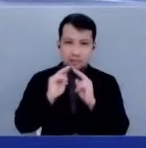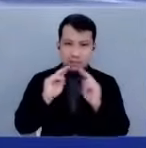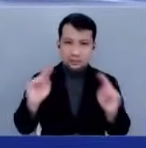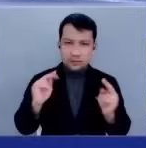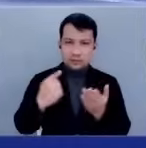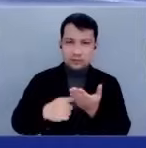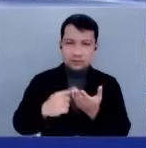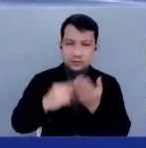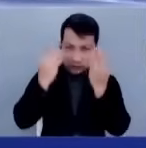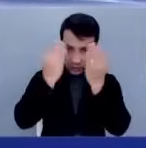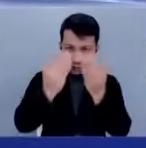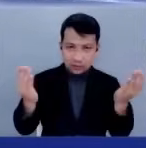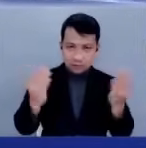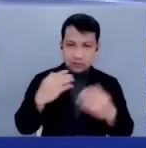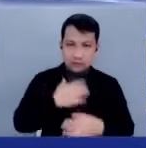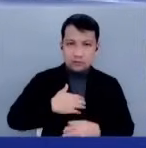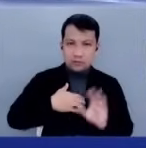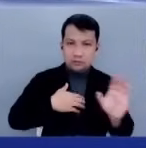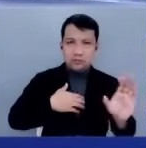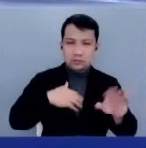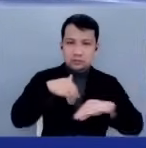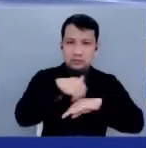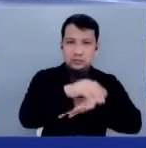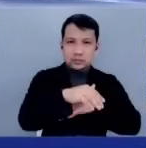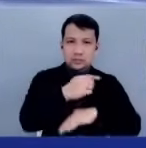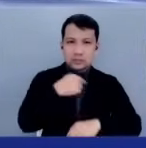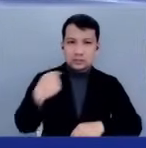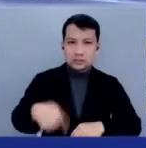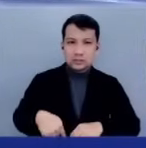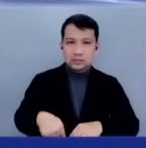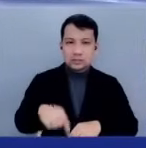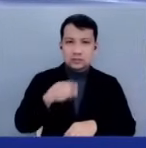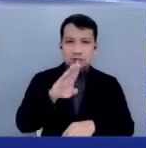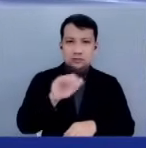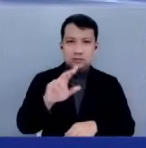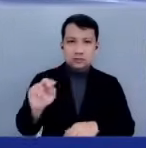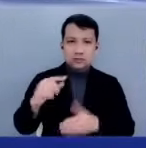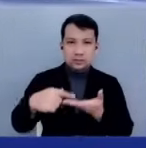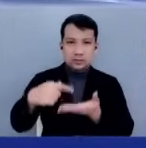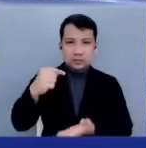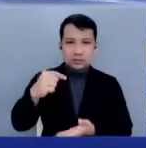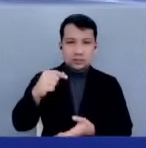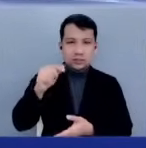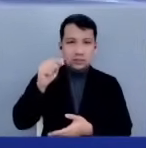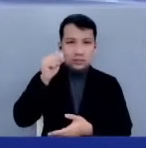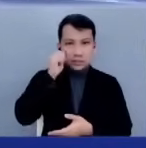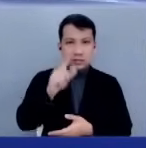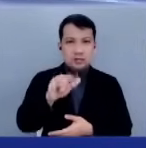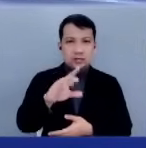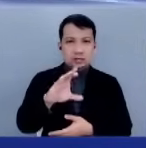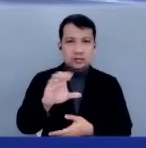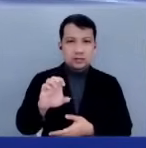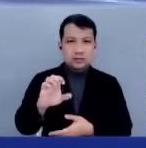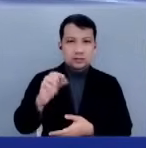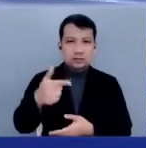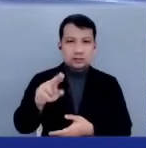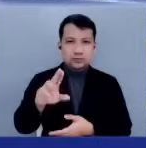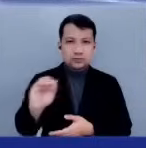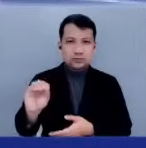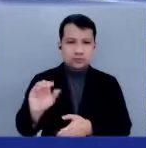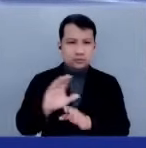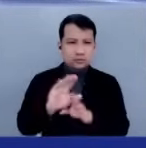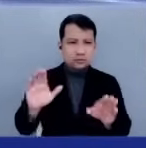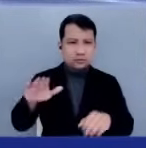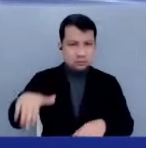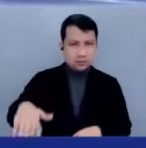ngayon ang alegasyon na pakawala raw ng China si Bamban Tarlacmer Alice Guo. Pero git ng kanyang mga kabarangay, sa